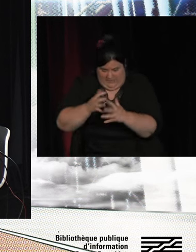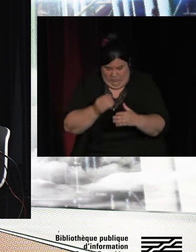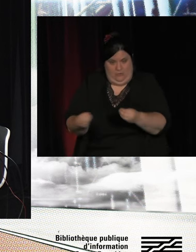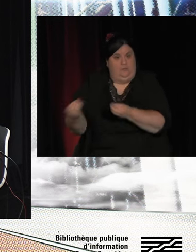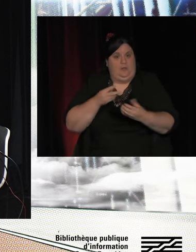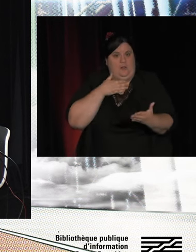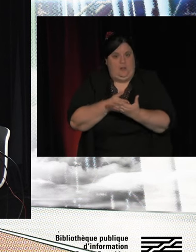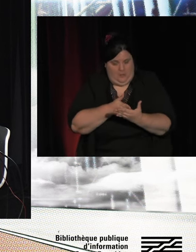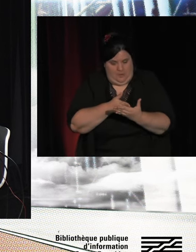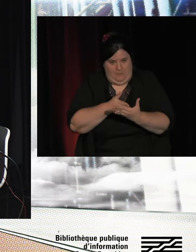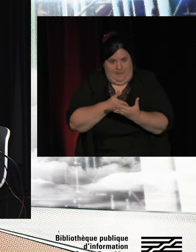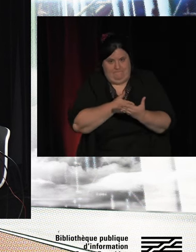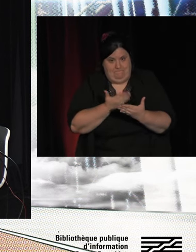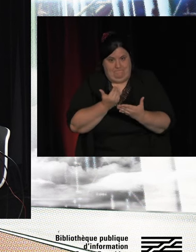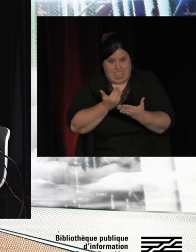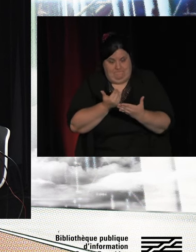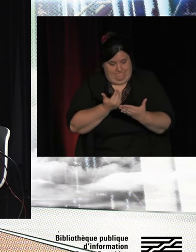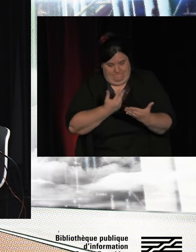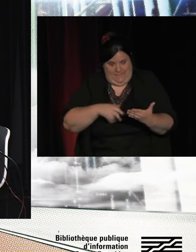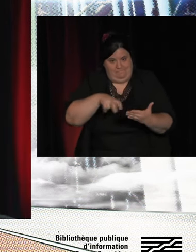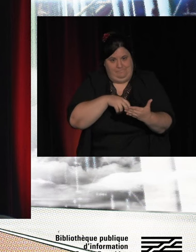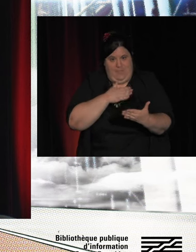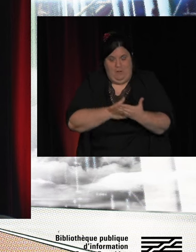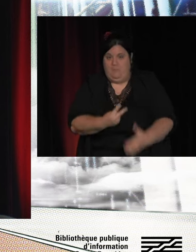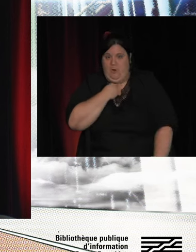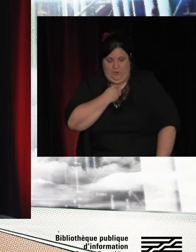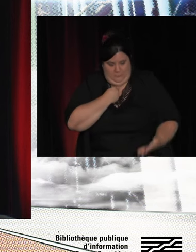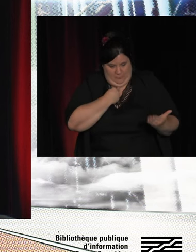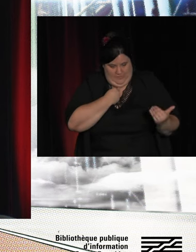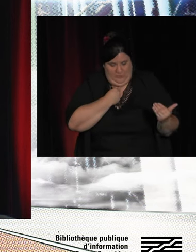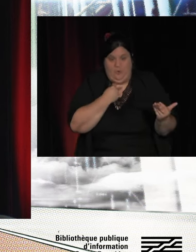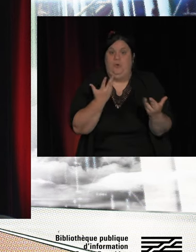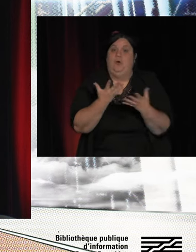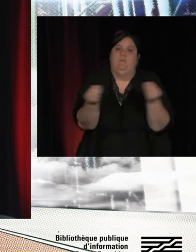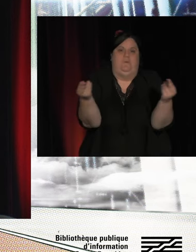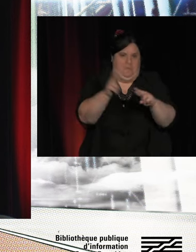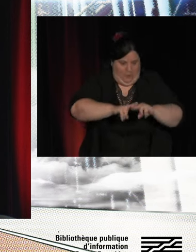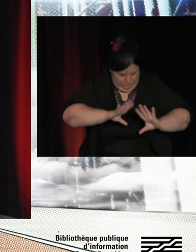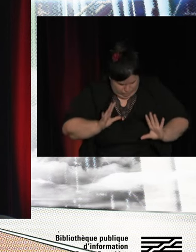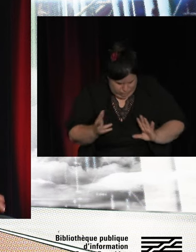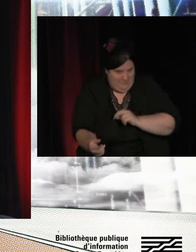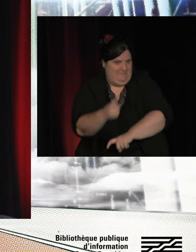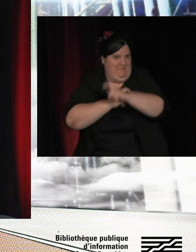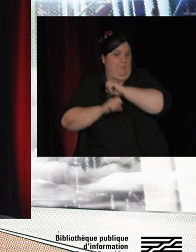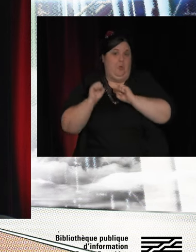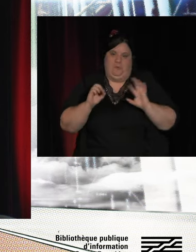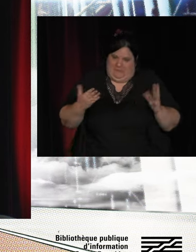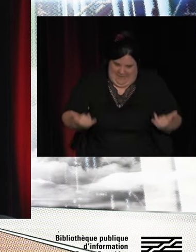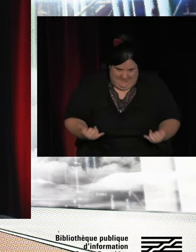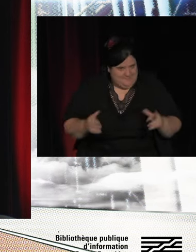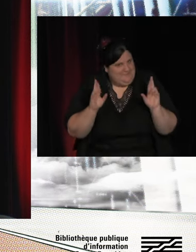devez attendre la mort pendant 4 minutes parce que votre personnage est bloqué. Donc ça, c'est pas marrant. On espère que ça se passe pas maintenant. Pour vous montrer un